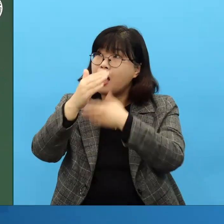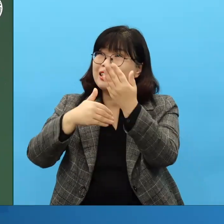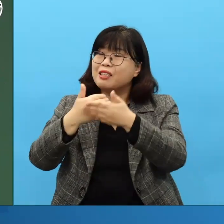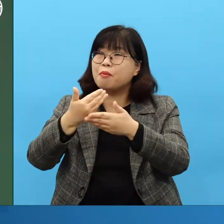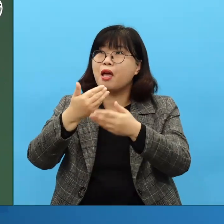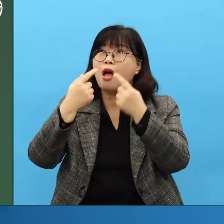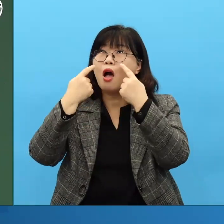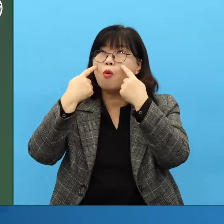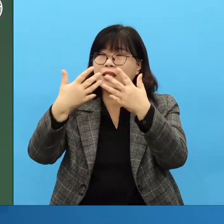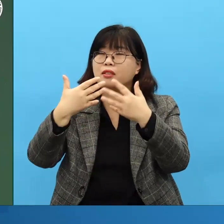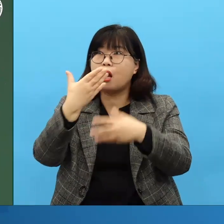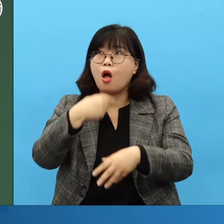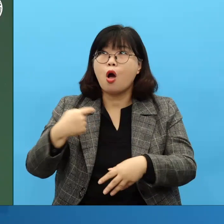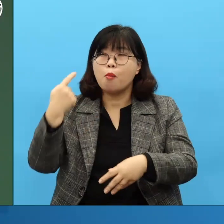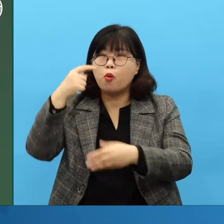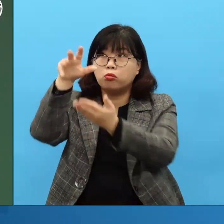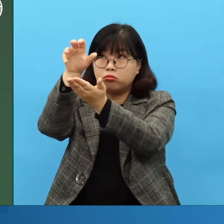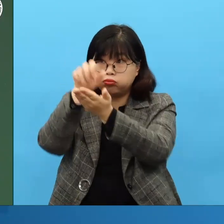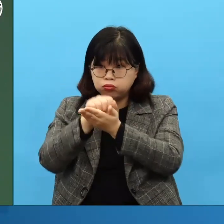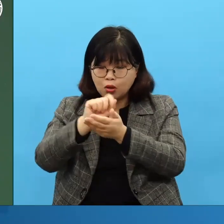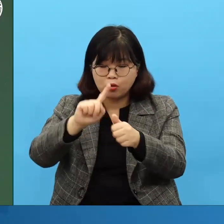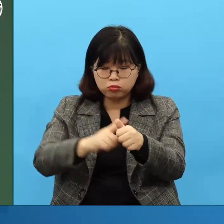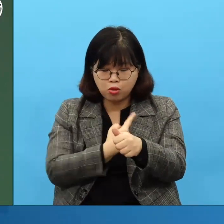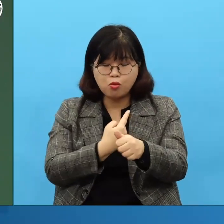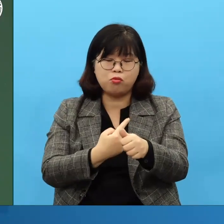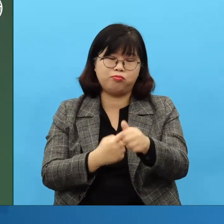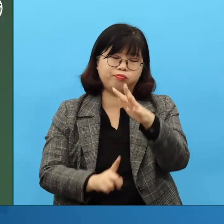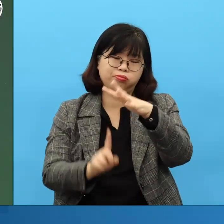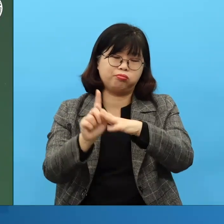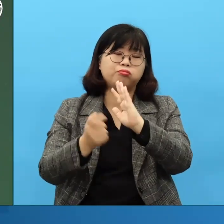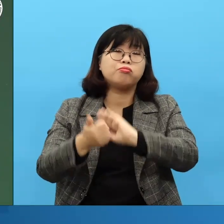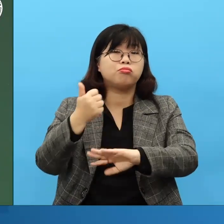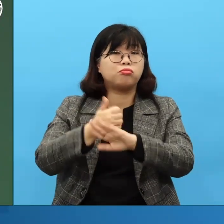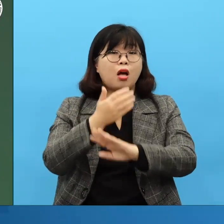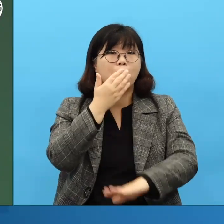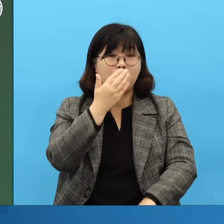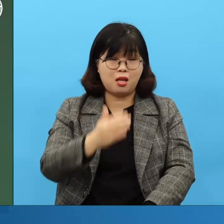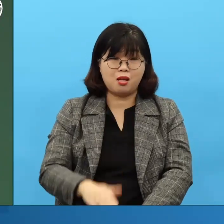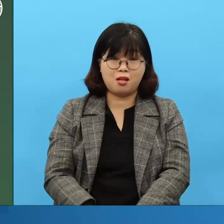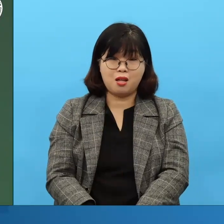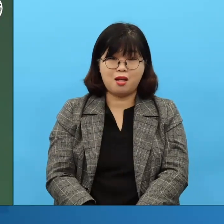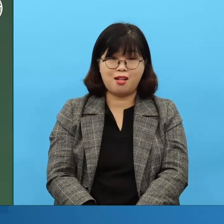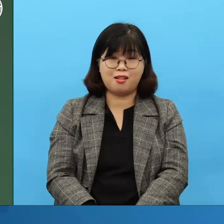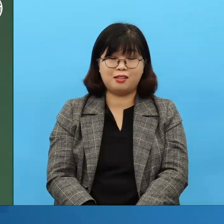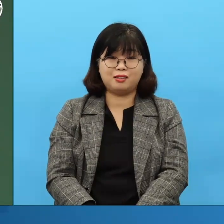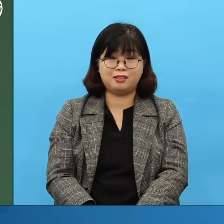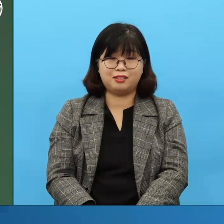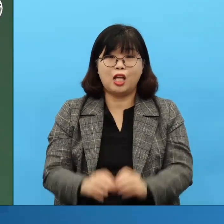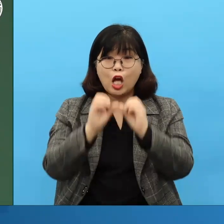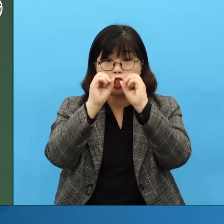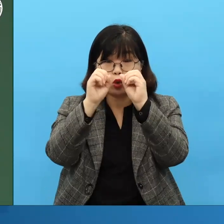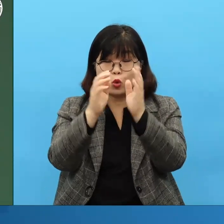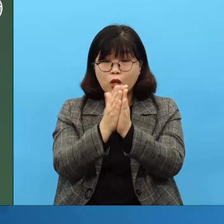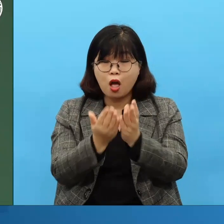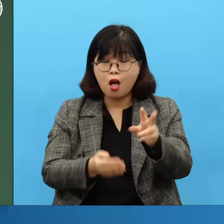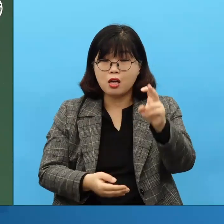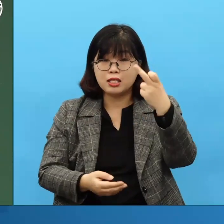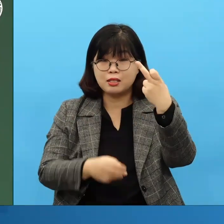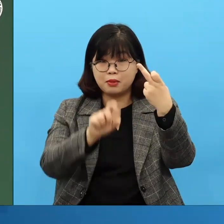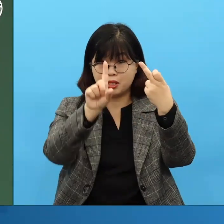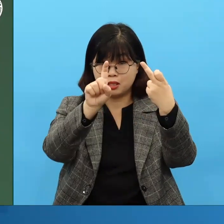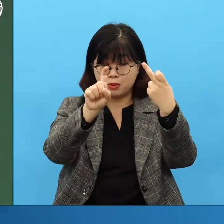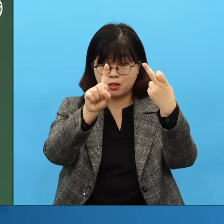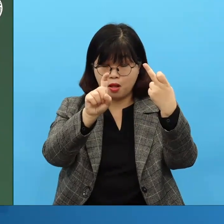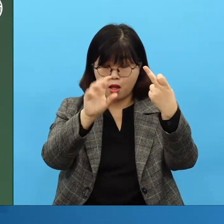딱 보이네. In Ecclesiastes 12:11, it says that this word becomes like a firmly embedded nail. 못이 박혀 있으면